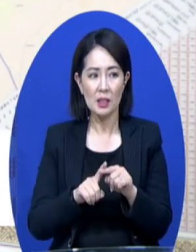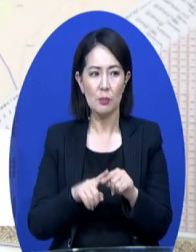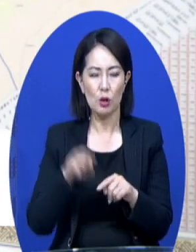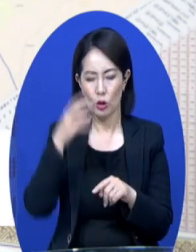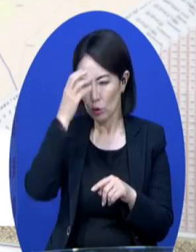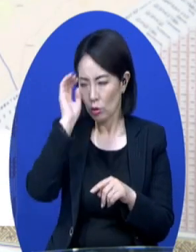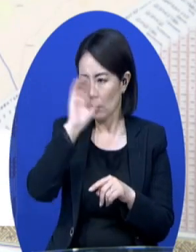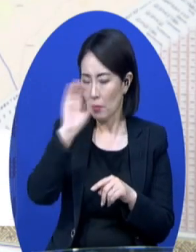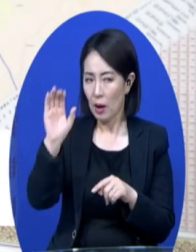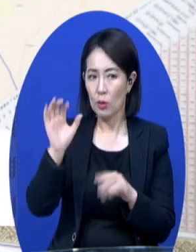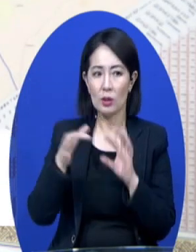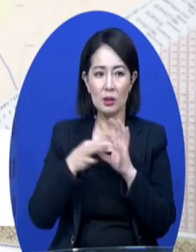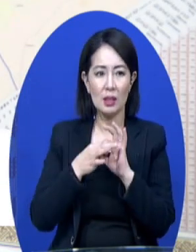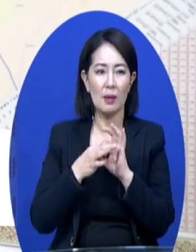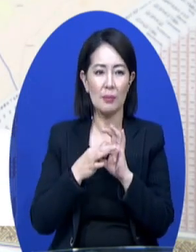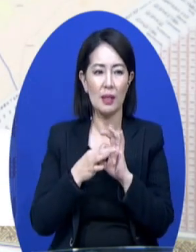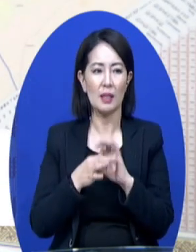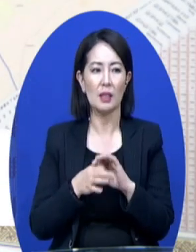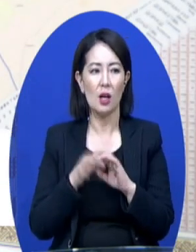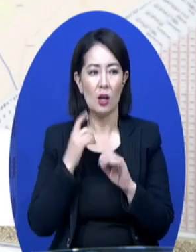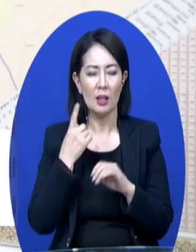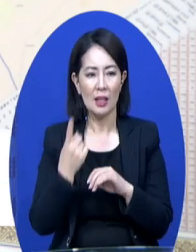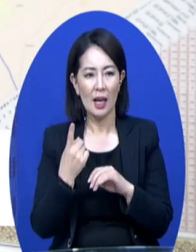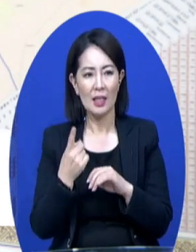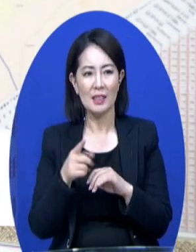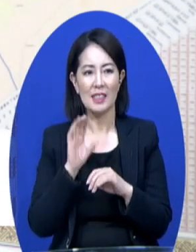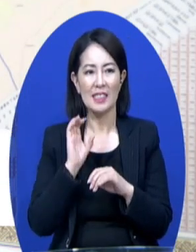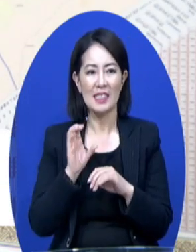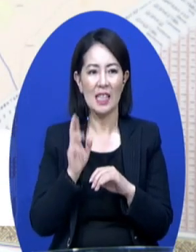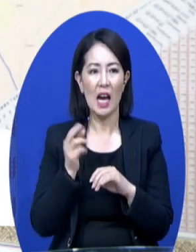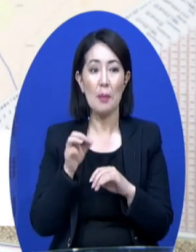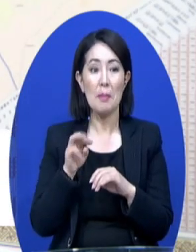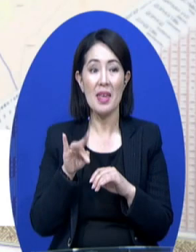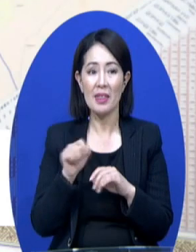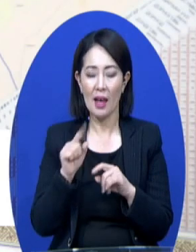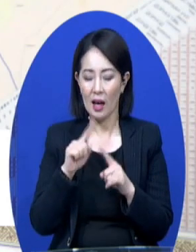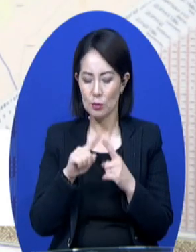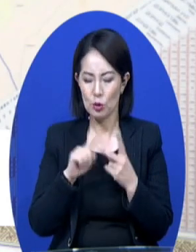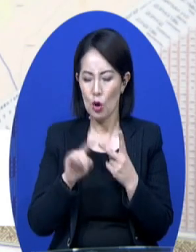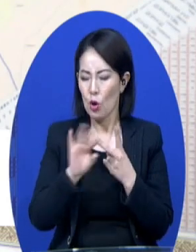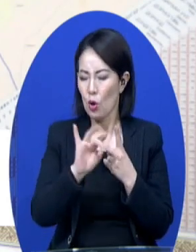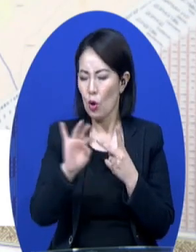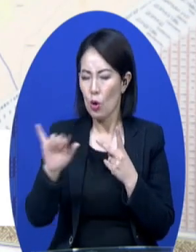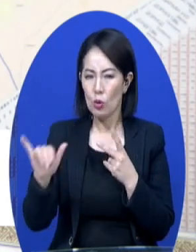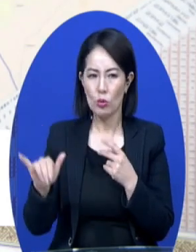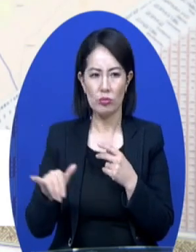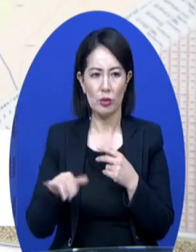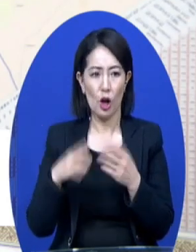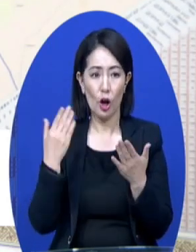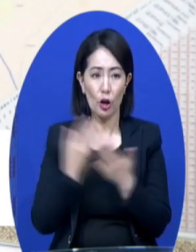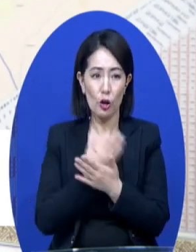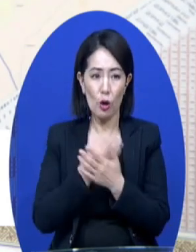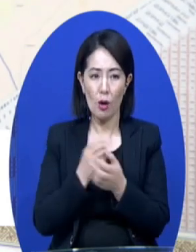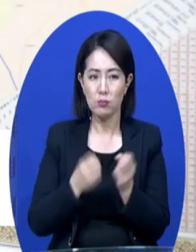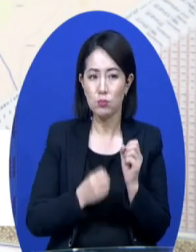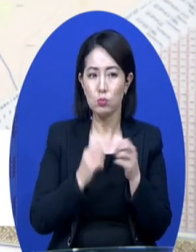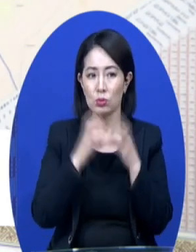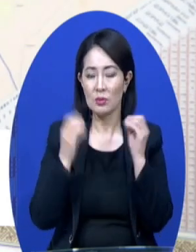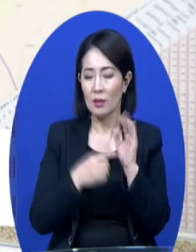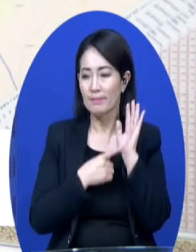төр засгийнхаа байгууллагуудтай хамтраад одоо энэ ганцхан Sky Media гэхгүй босоо дүүр оператор ч гэсэн энэ кино контентийг бол